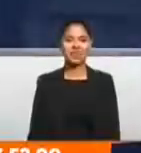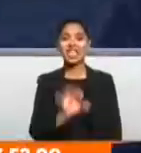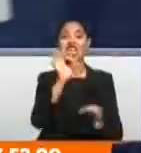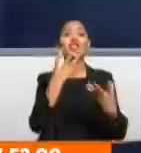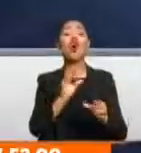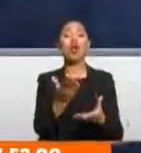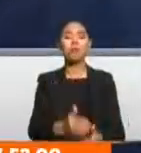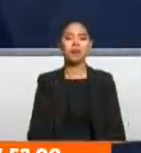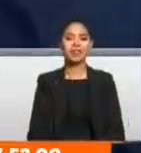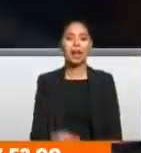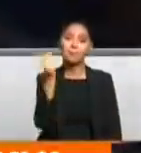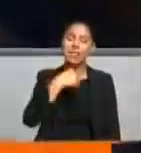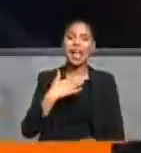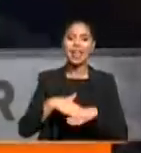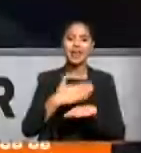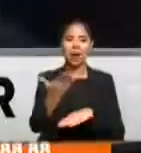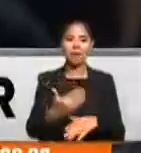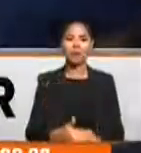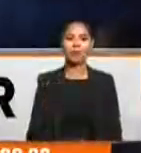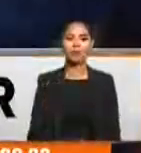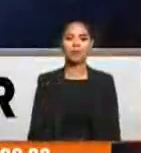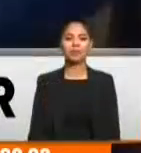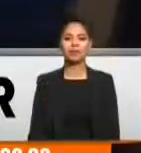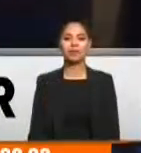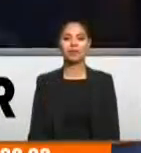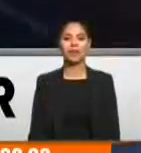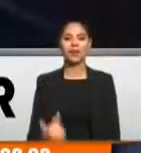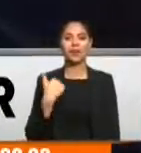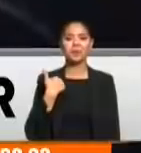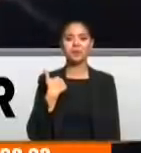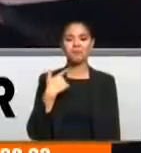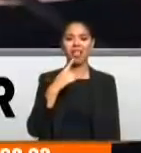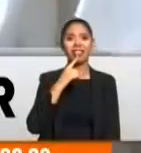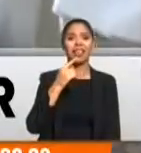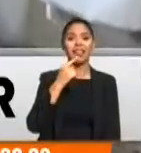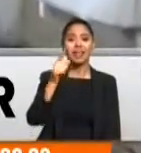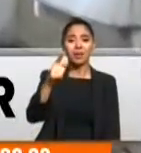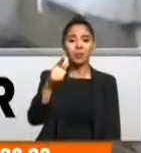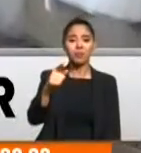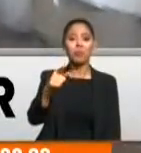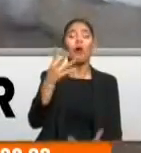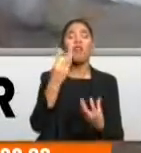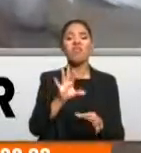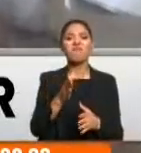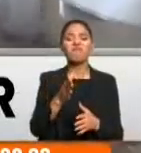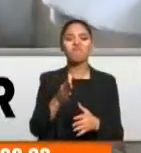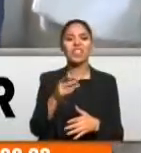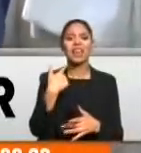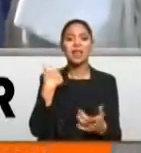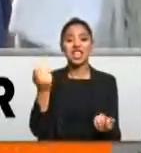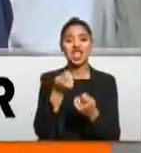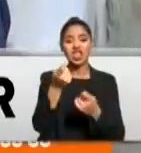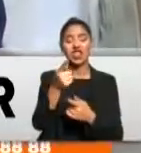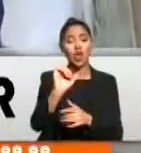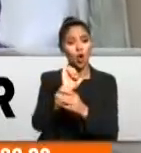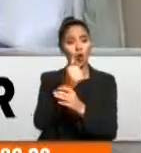gibi. Olmadı mı? Bir daha yapalım. Ben sizi utandırmaya çalışırken kendim utanacağım herhalde. Olmadı. Sanırım işini